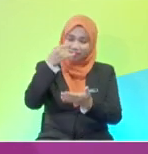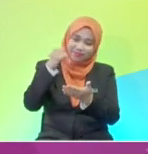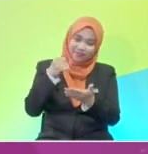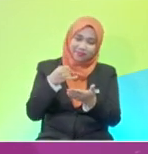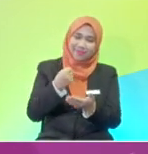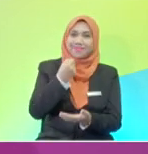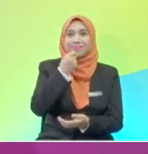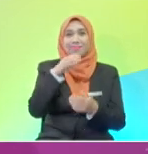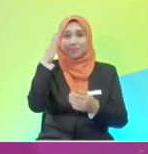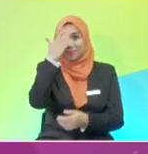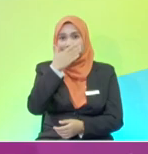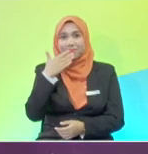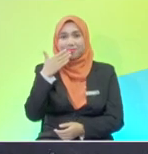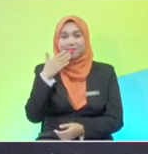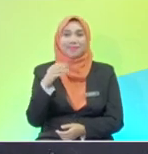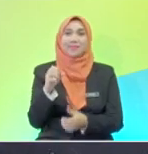matahari